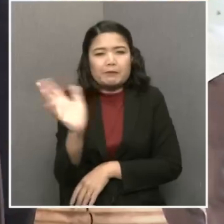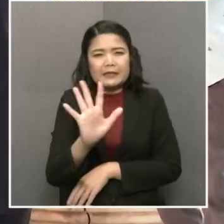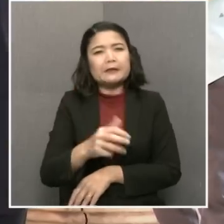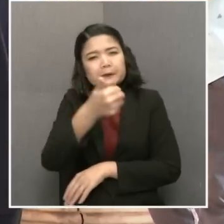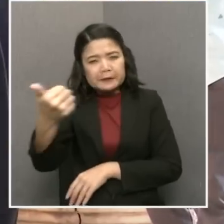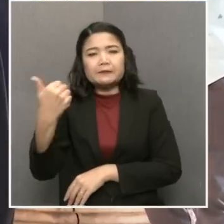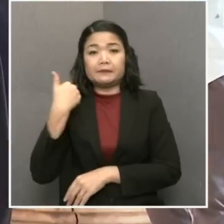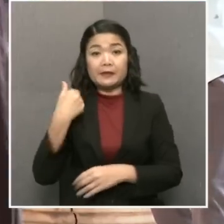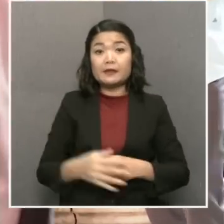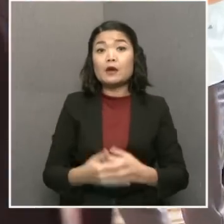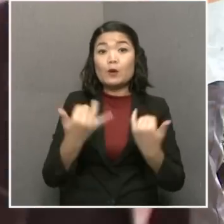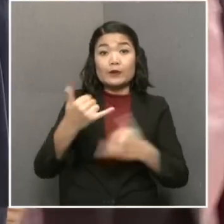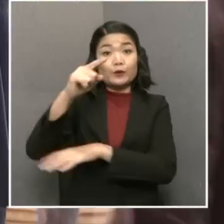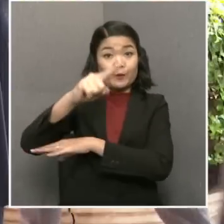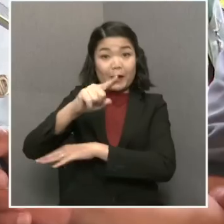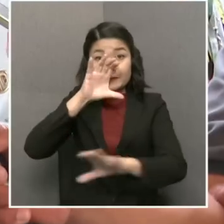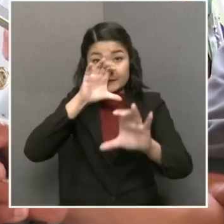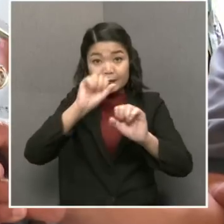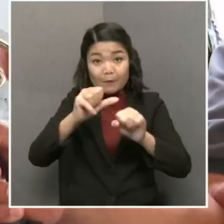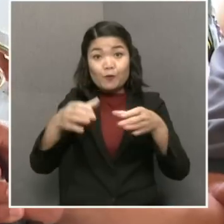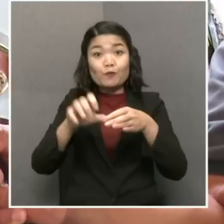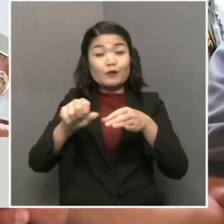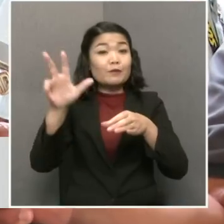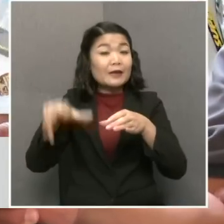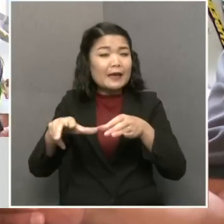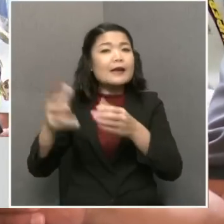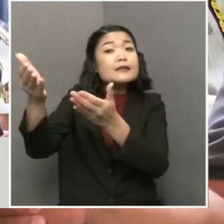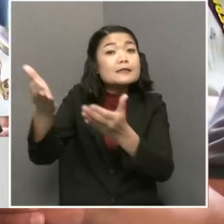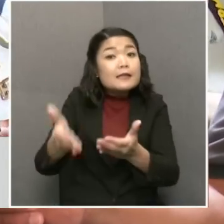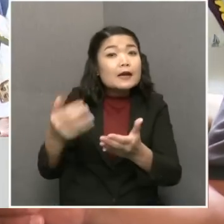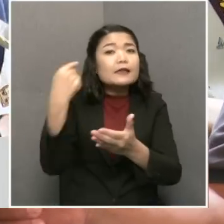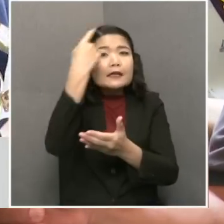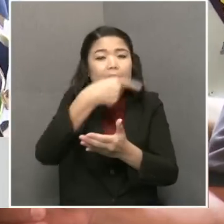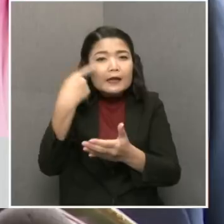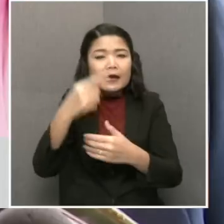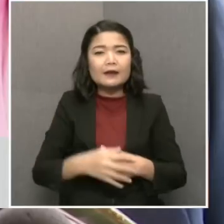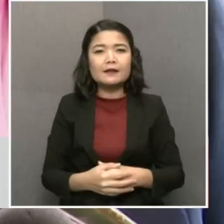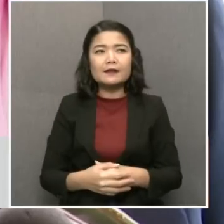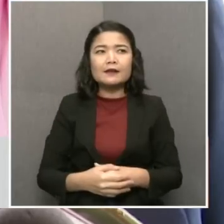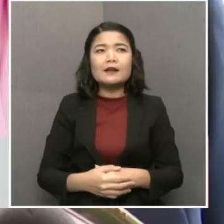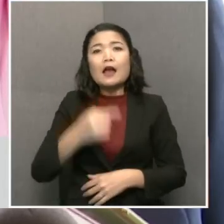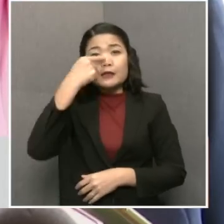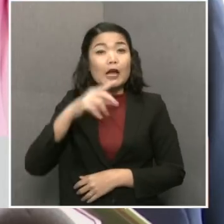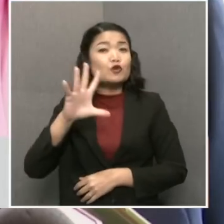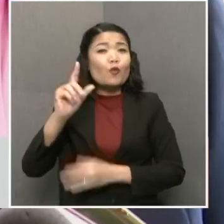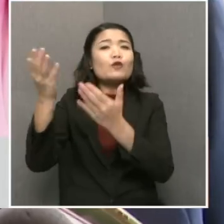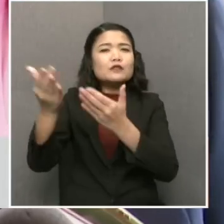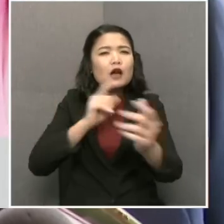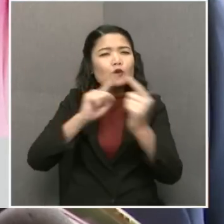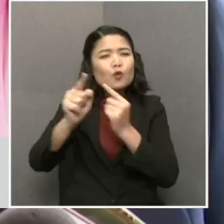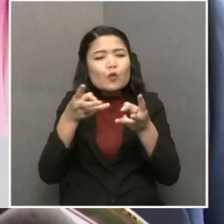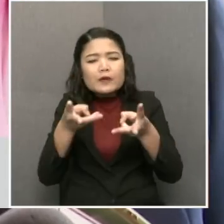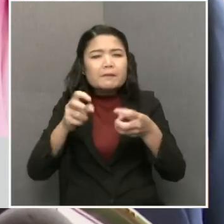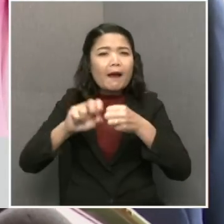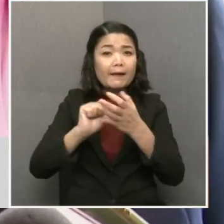จับตาไปที่พรรคเพื่อไทยนะคะที่มีการส่งเทียบเชิญพรรคชาติไทยพัฒนามาพูดคุยเพื่อหาทางออกของบ้านเมือง